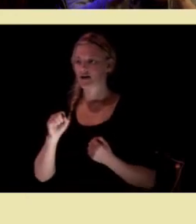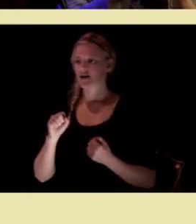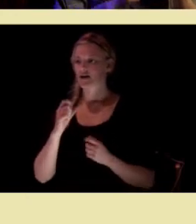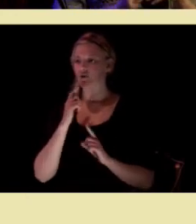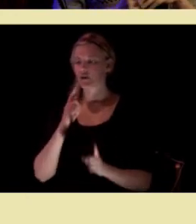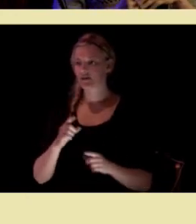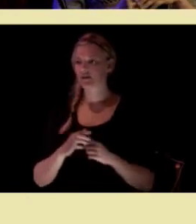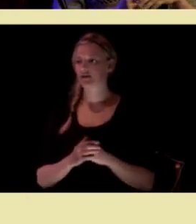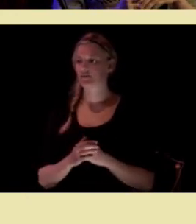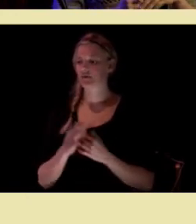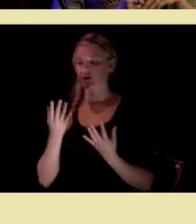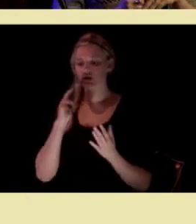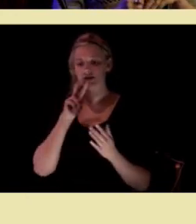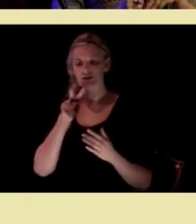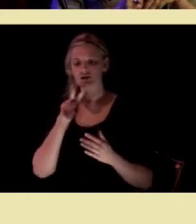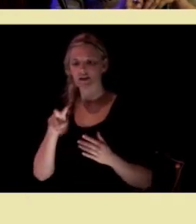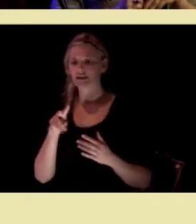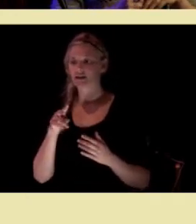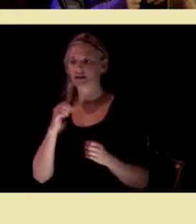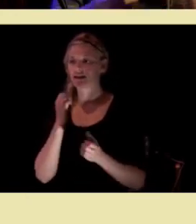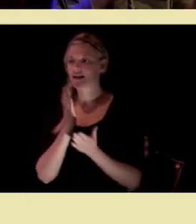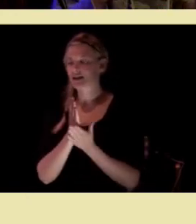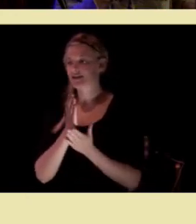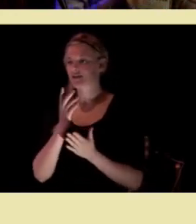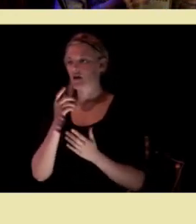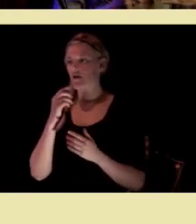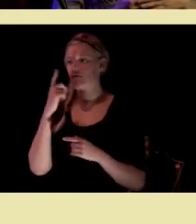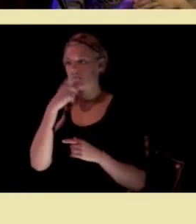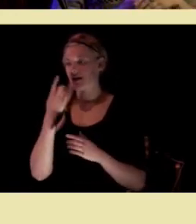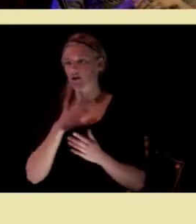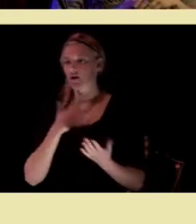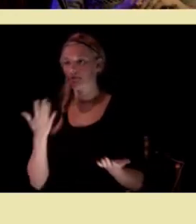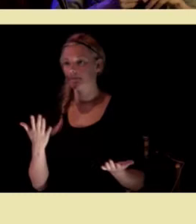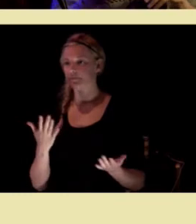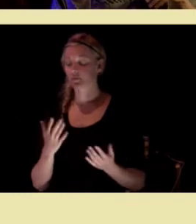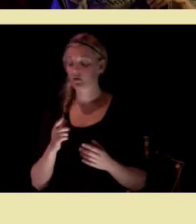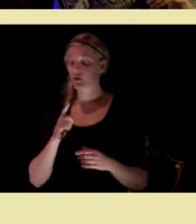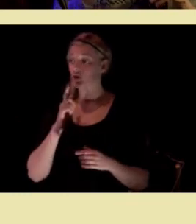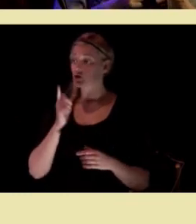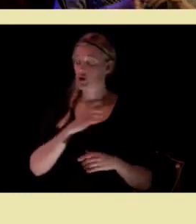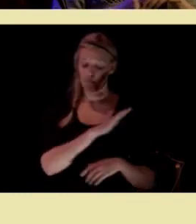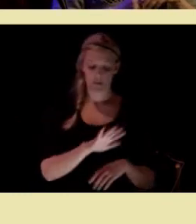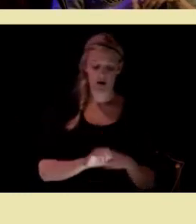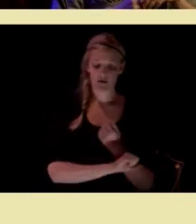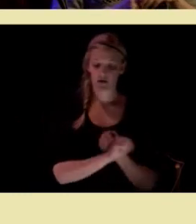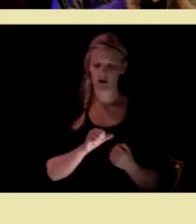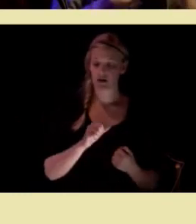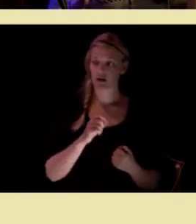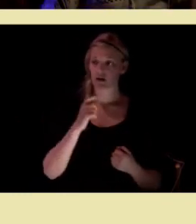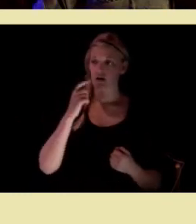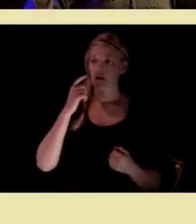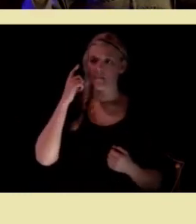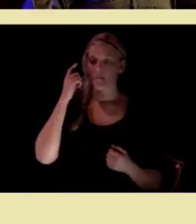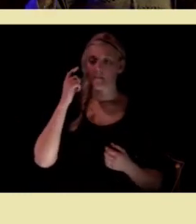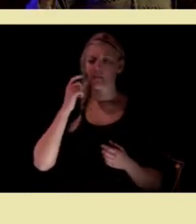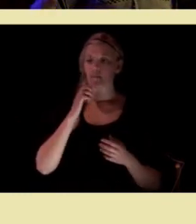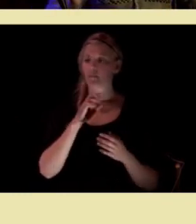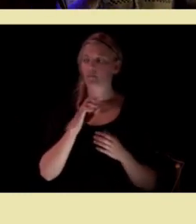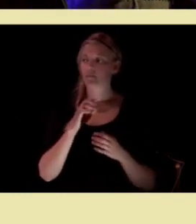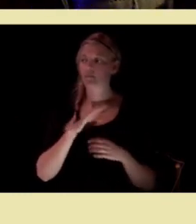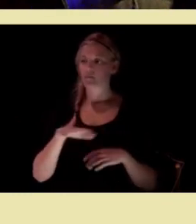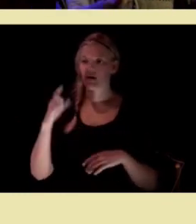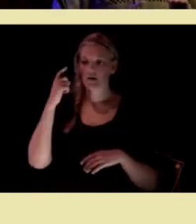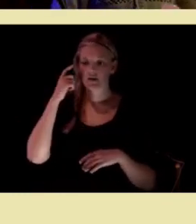handler om hva slags innsynsrett skal foreldre ha. Og hos barnevernet så det altså sånn, har barnevernsproffen funnet ut at foreldrene